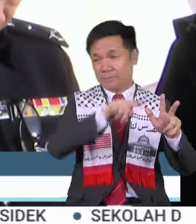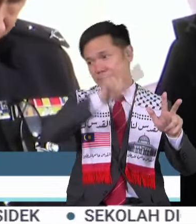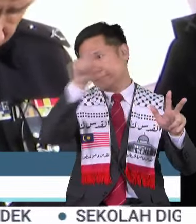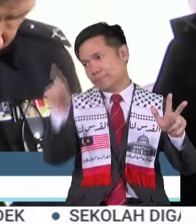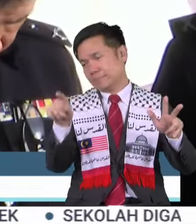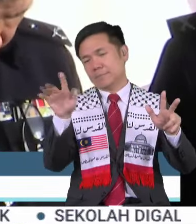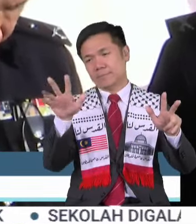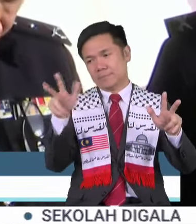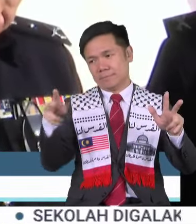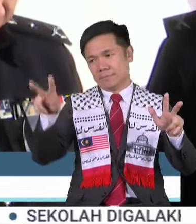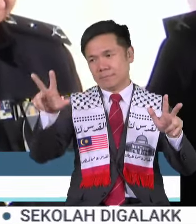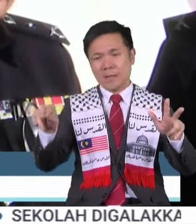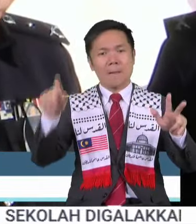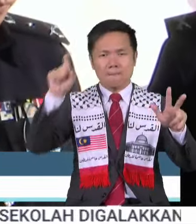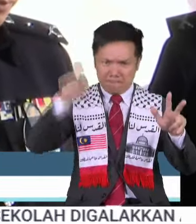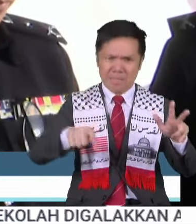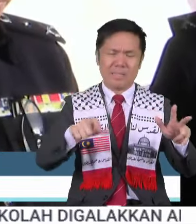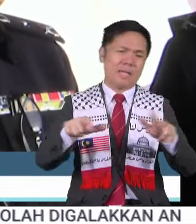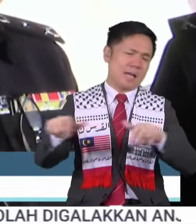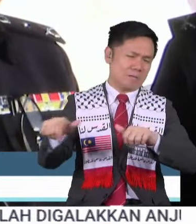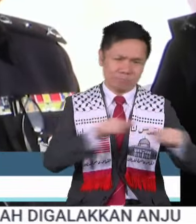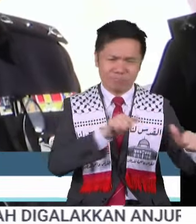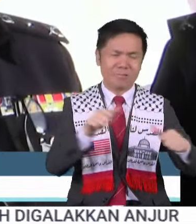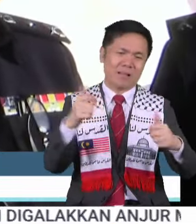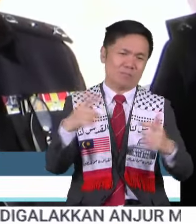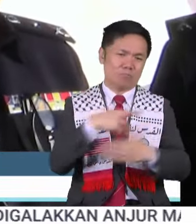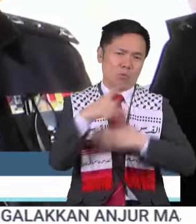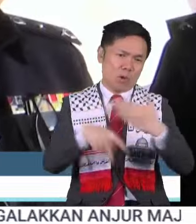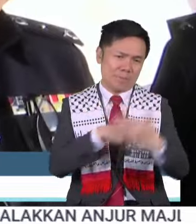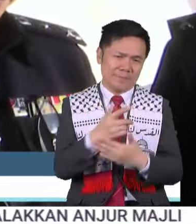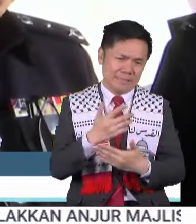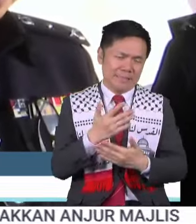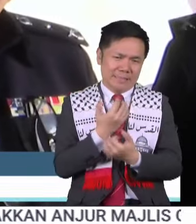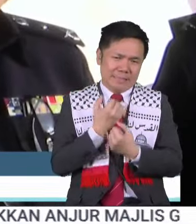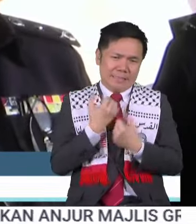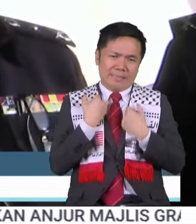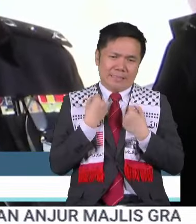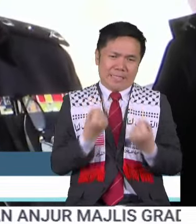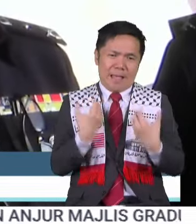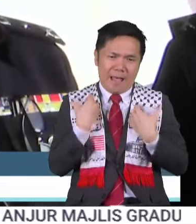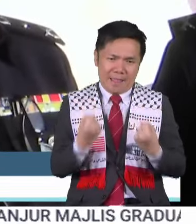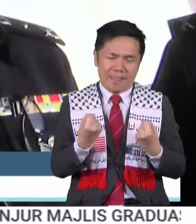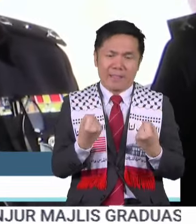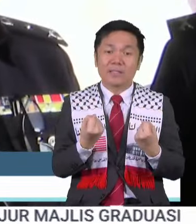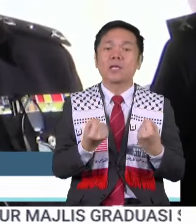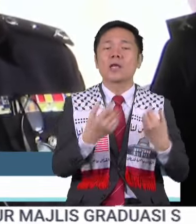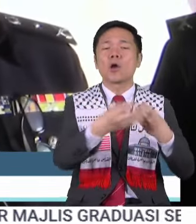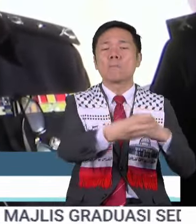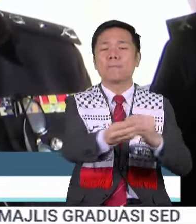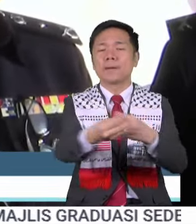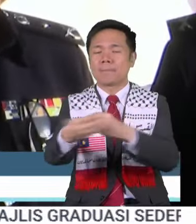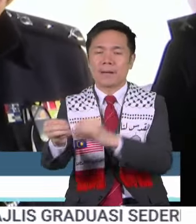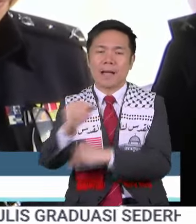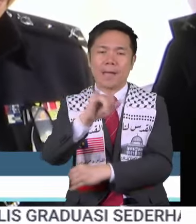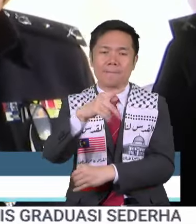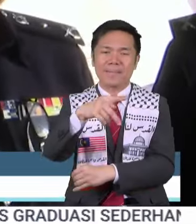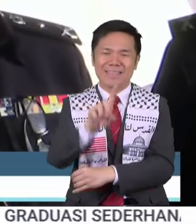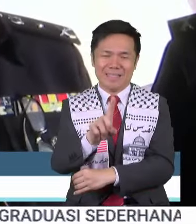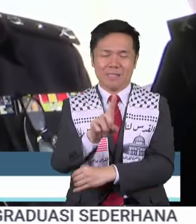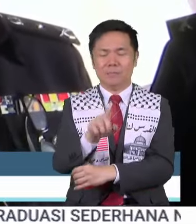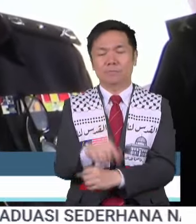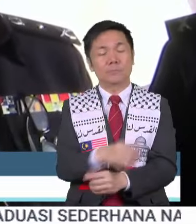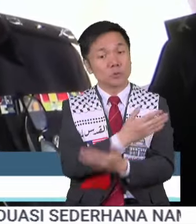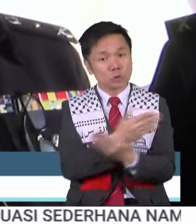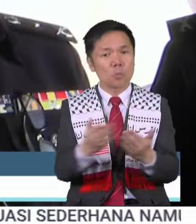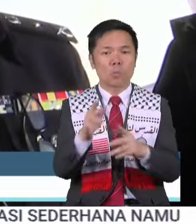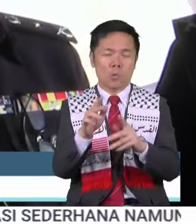petang mereka mestilah mengadakan program-program gay hidup sihat di ipd masing-masing melibatkan semua warga kerja PDM